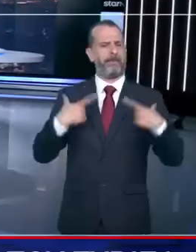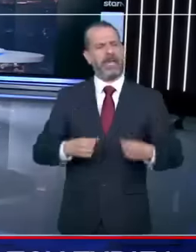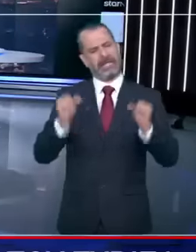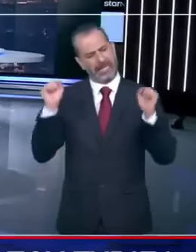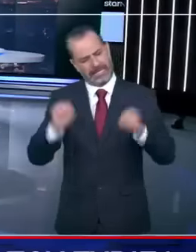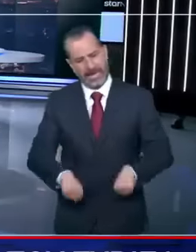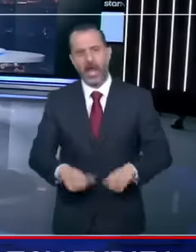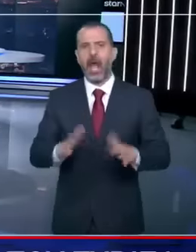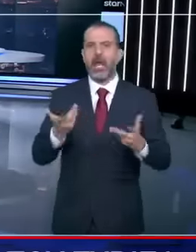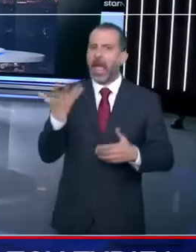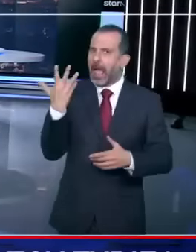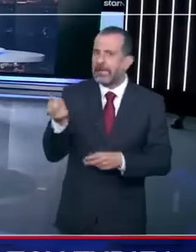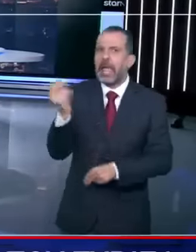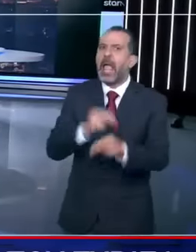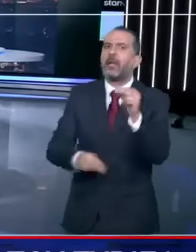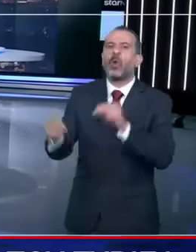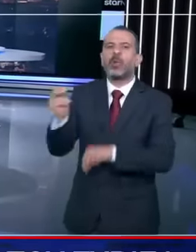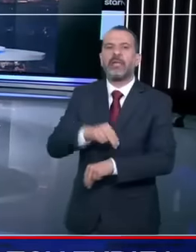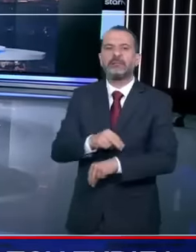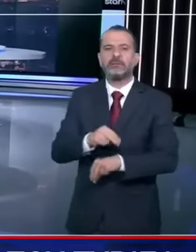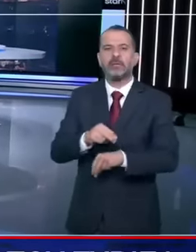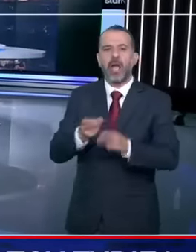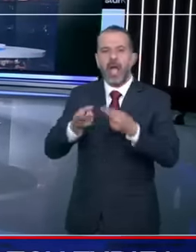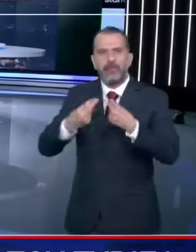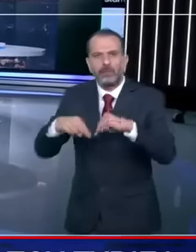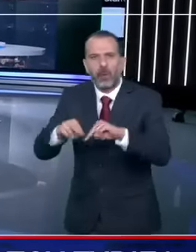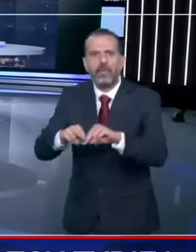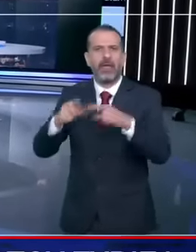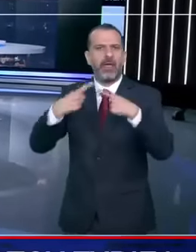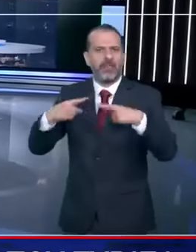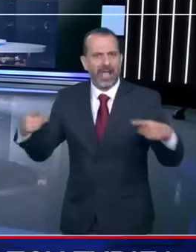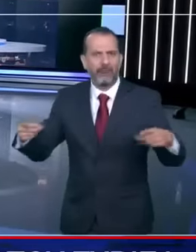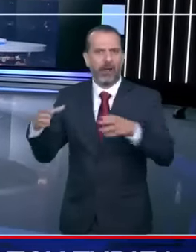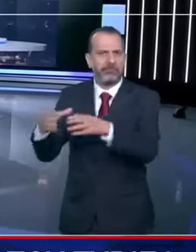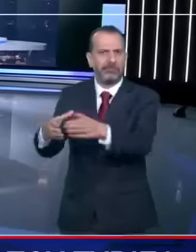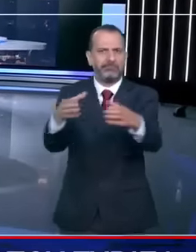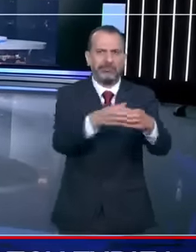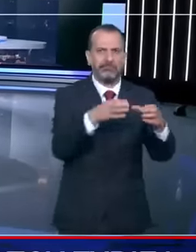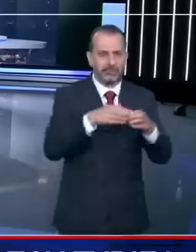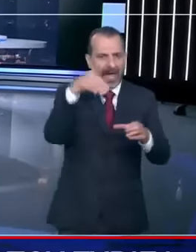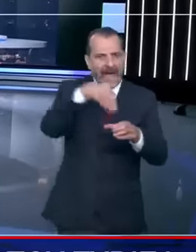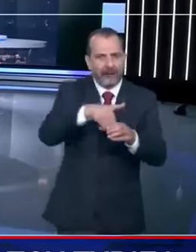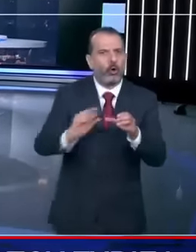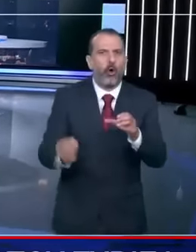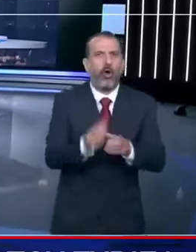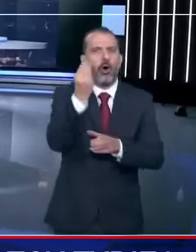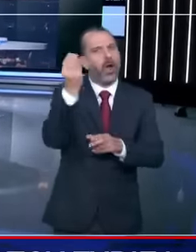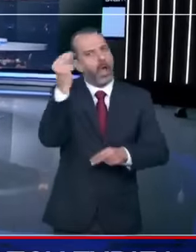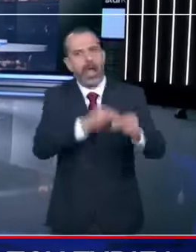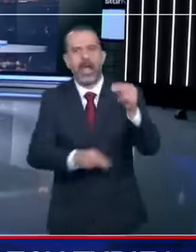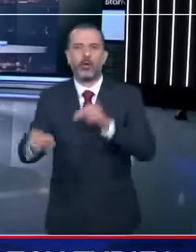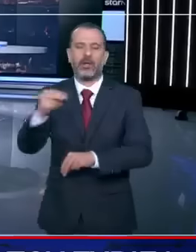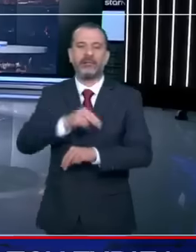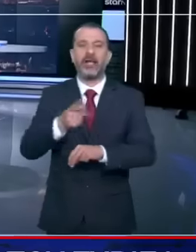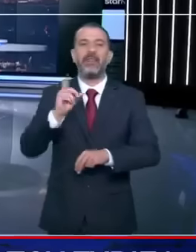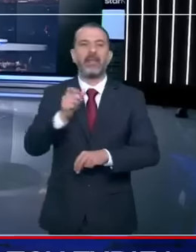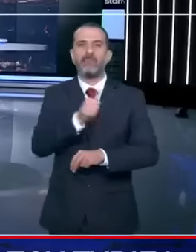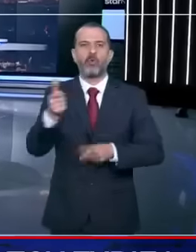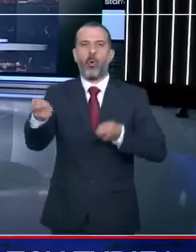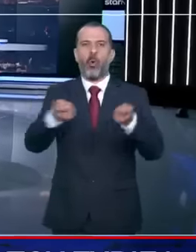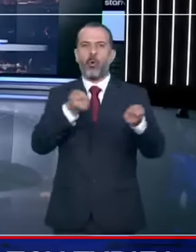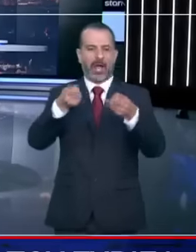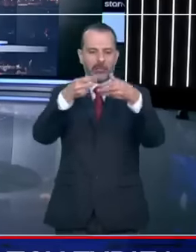θα υπάρχουν εκλογές για τα όργανα του κόμματος. Και το πιο βασικό δεν είναι μόνο το οργανόγραμμα, είναι